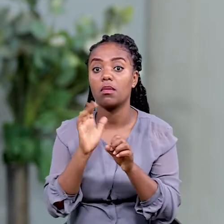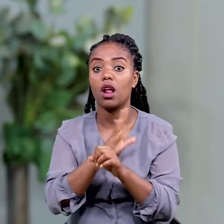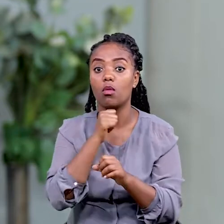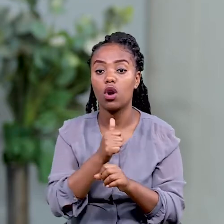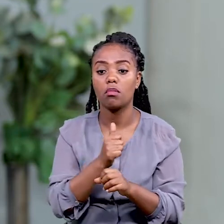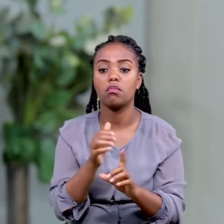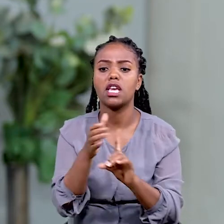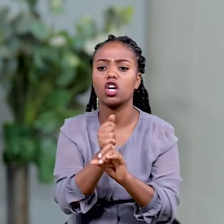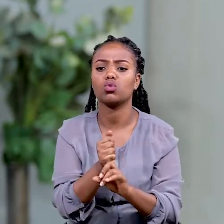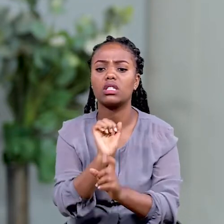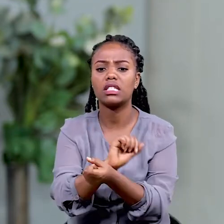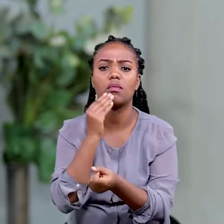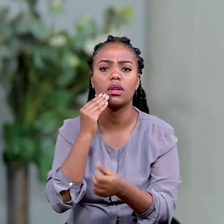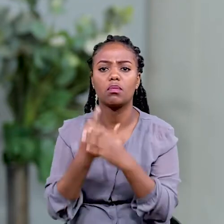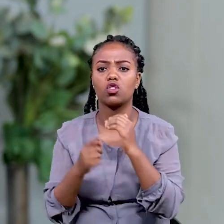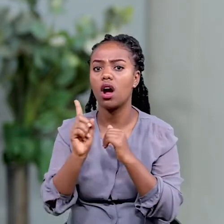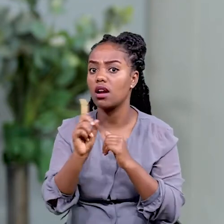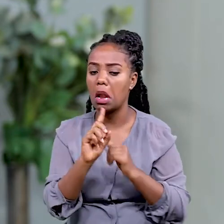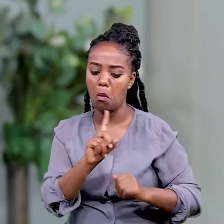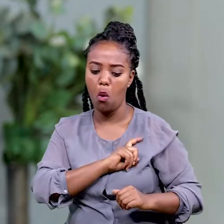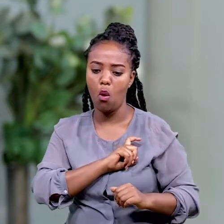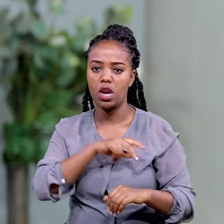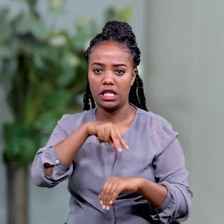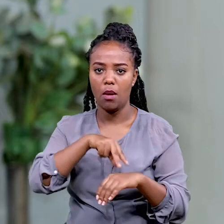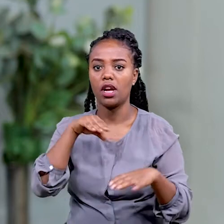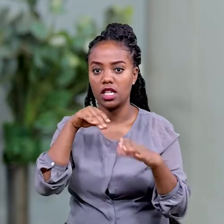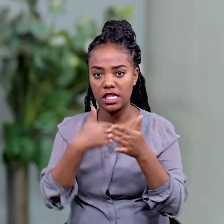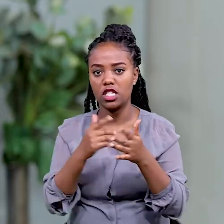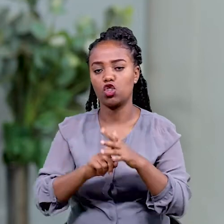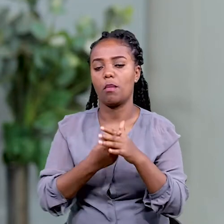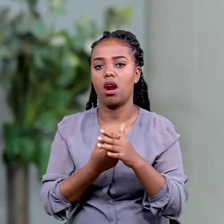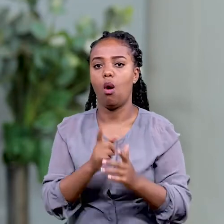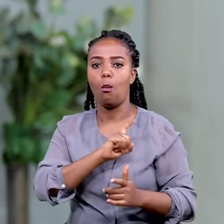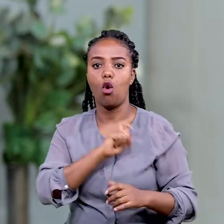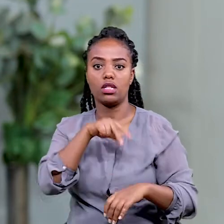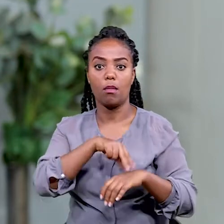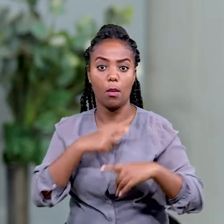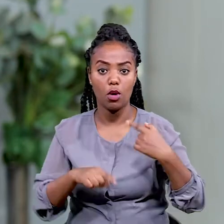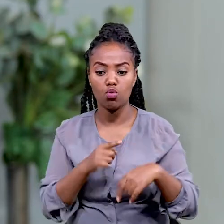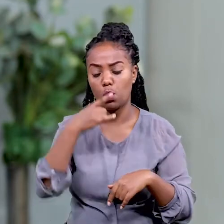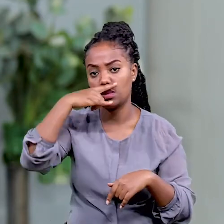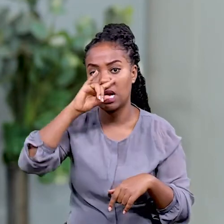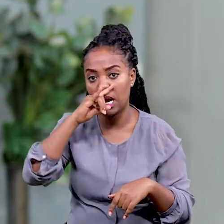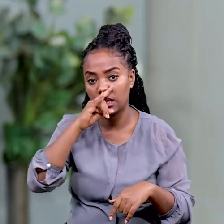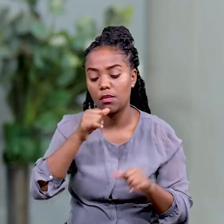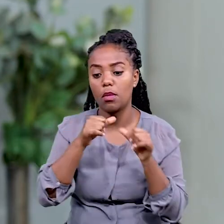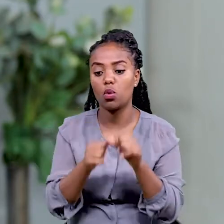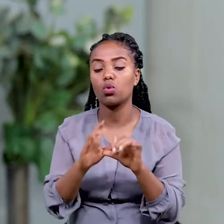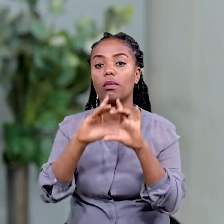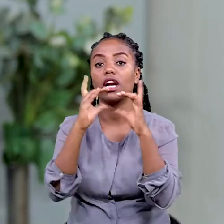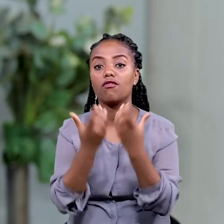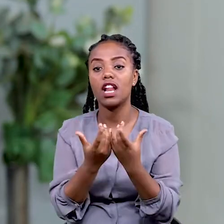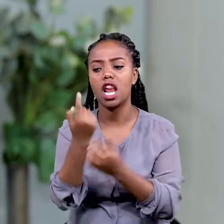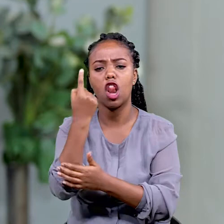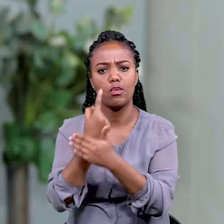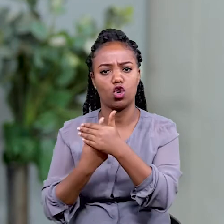አያያዛቸው ማረሚያ ቤት ብቻ አይደለም፣ ከፖሊስ ጣቢያ ይጀምራል። ወደ ፖሊስ ጣቢያ ሲመጡ እነዚህ ህጻናቶች የሚቆዩበት